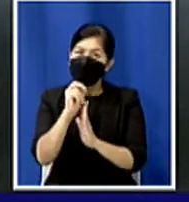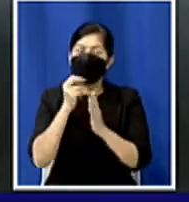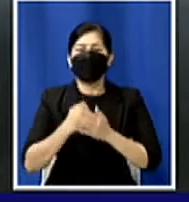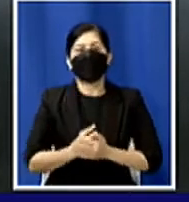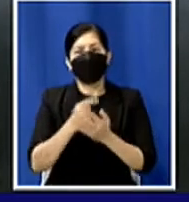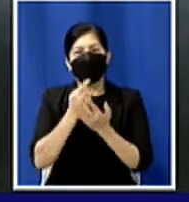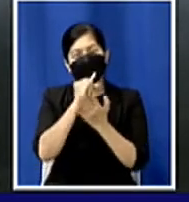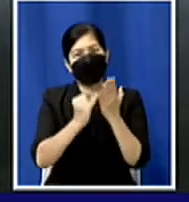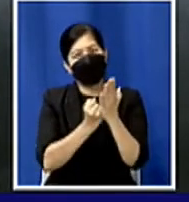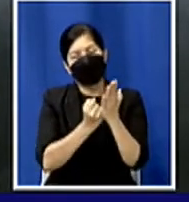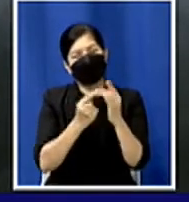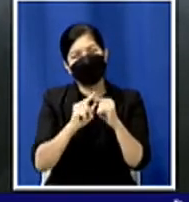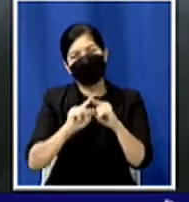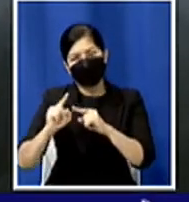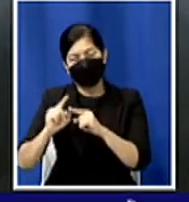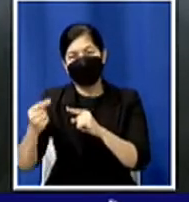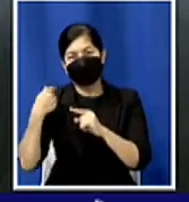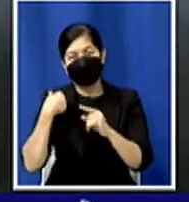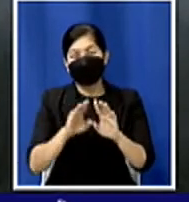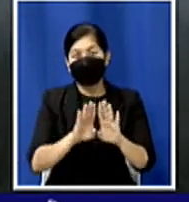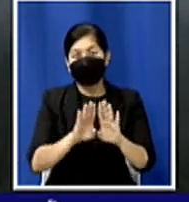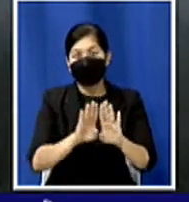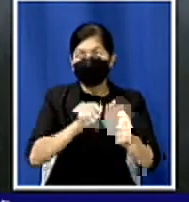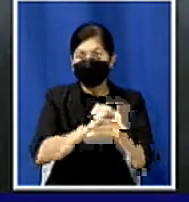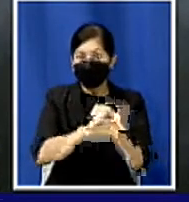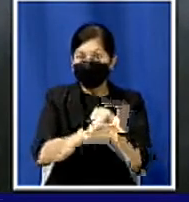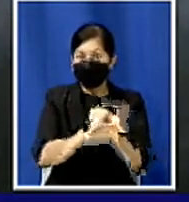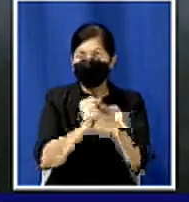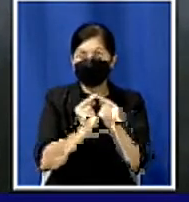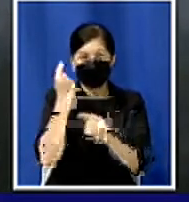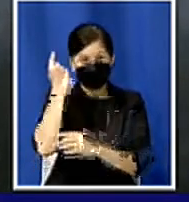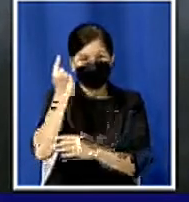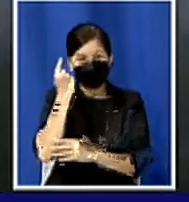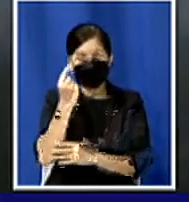อื่นๆแล้วที่สามารถเปิดเข้าท่องเที่ยวได้ที่นี่ครับไม่ใกล้ไม่ไกลที่อำเภอชาติตระการ